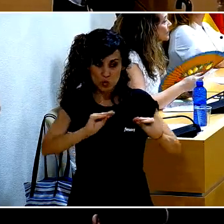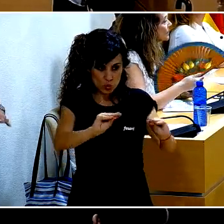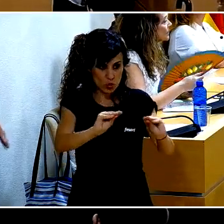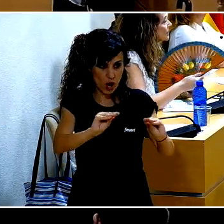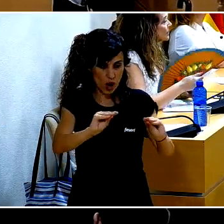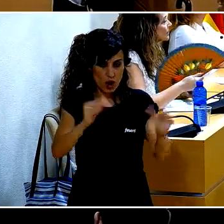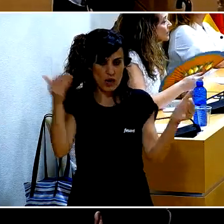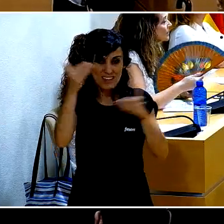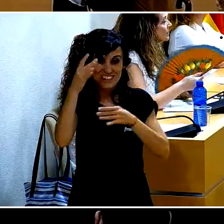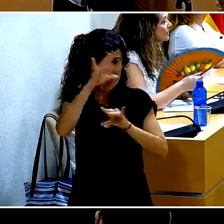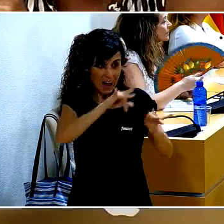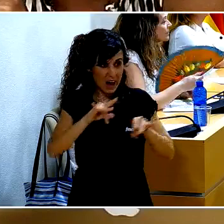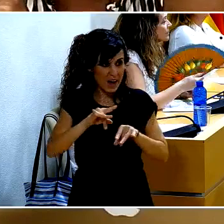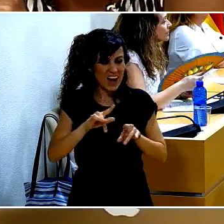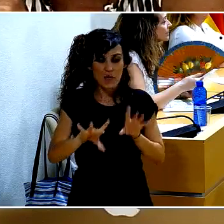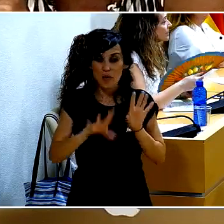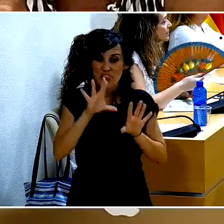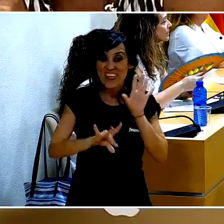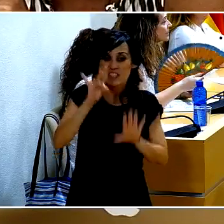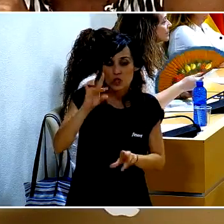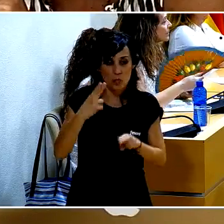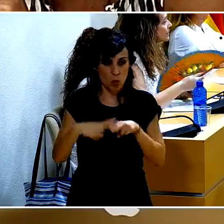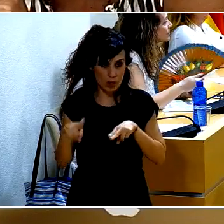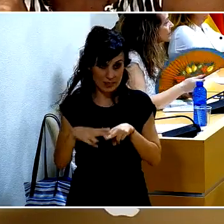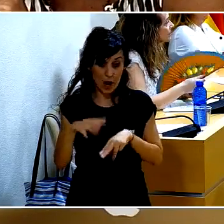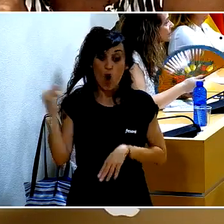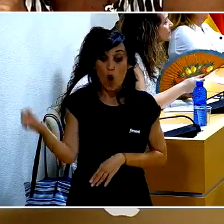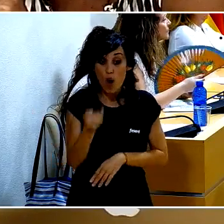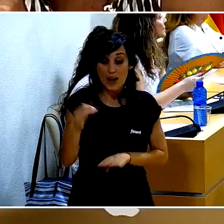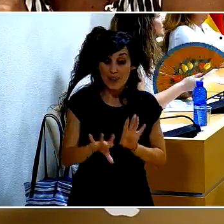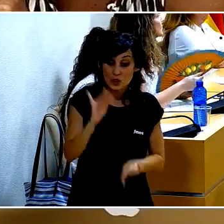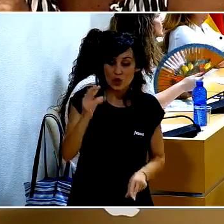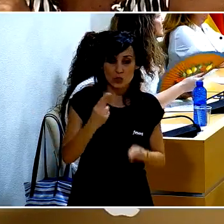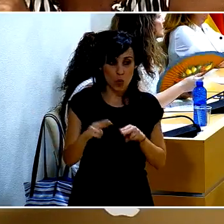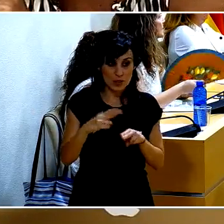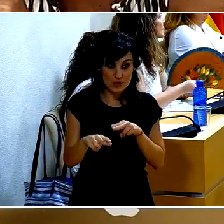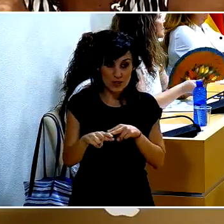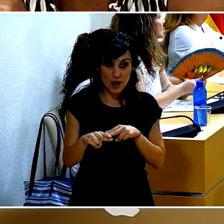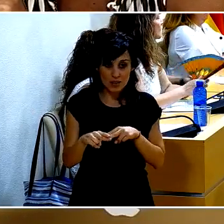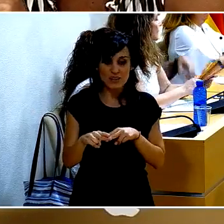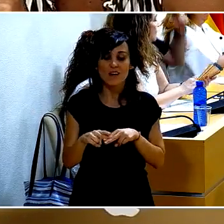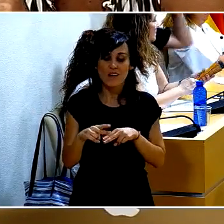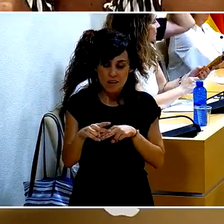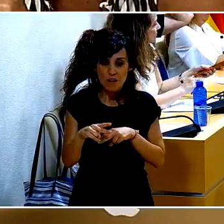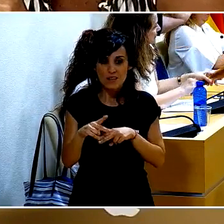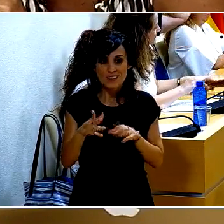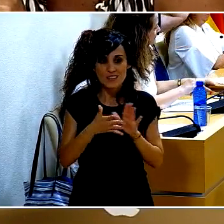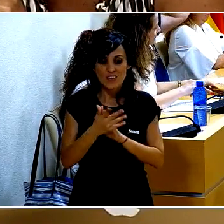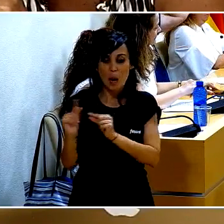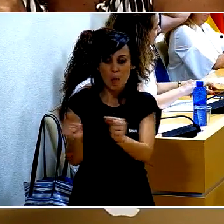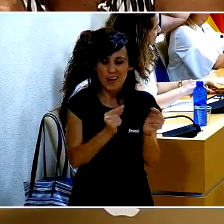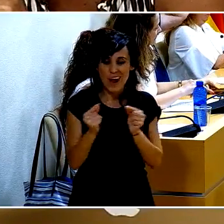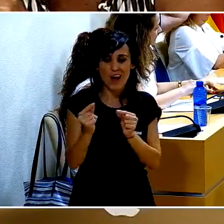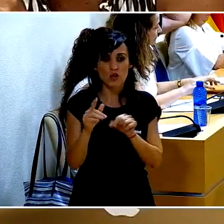en el Sàhara és per decisions polítiques. I ojalà que les decisions polítiques vagin més enllà de sessions plenàries de